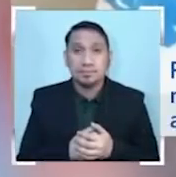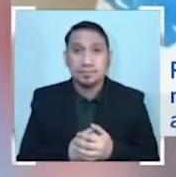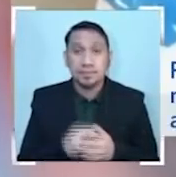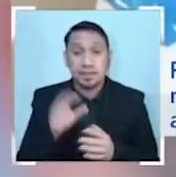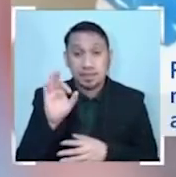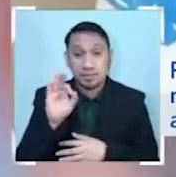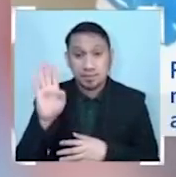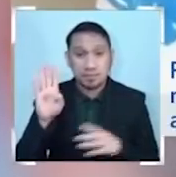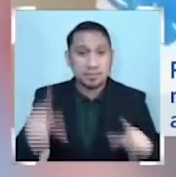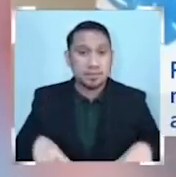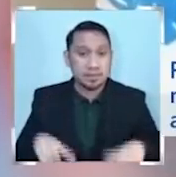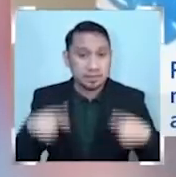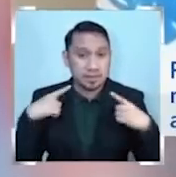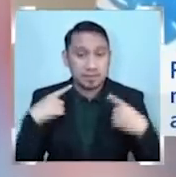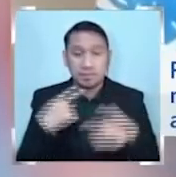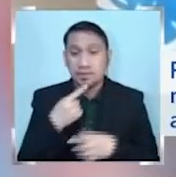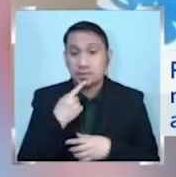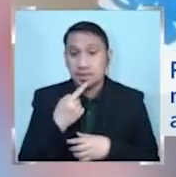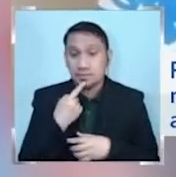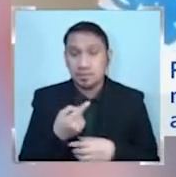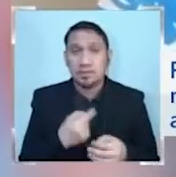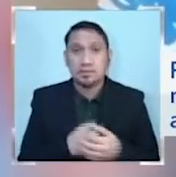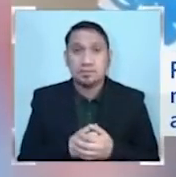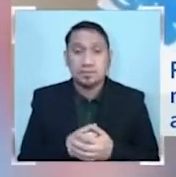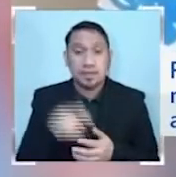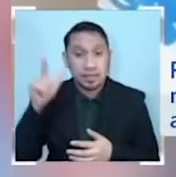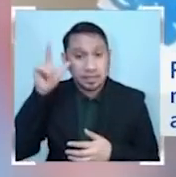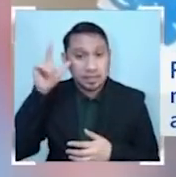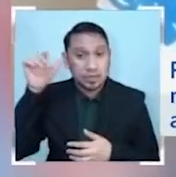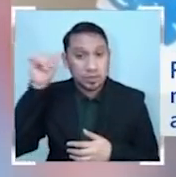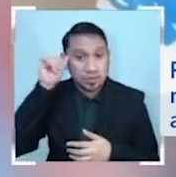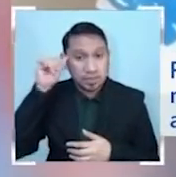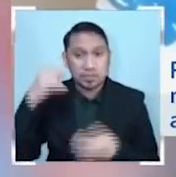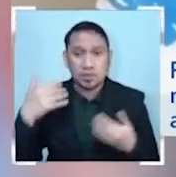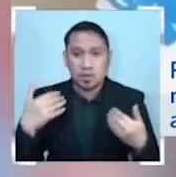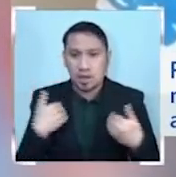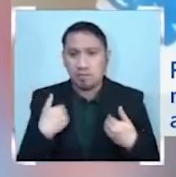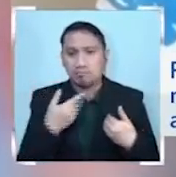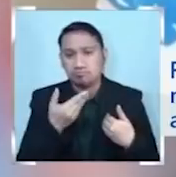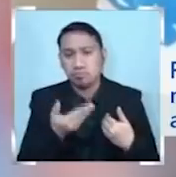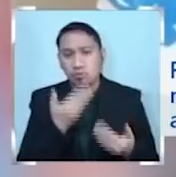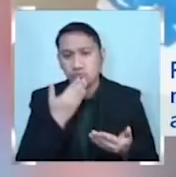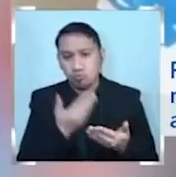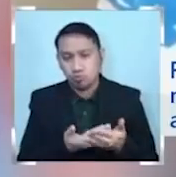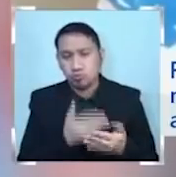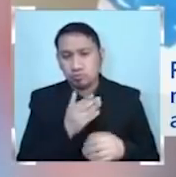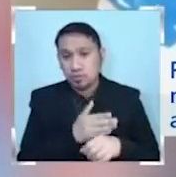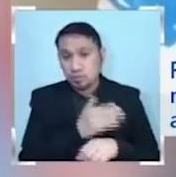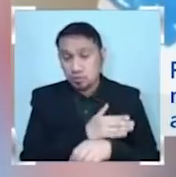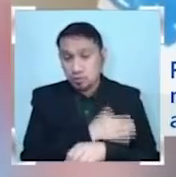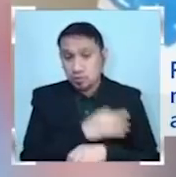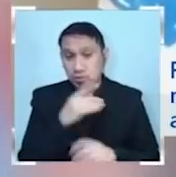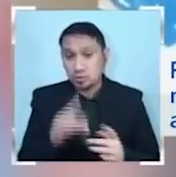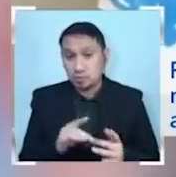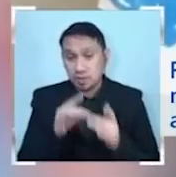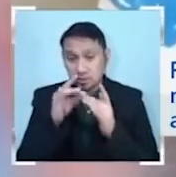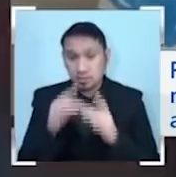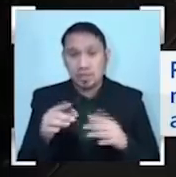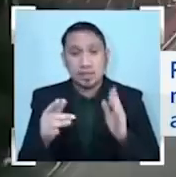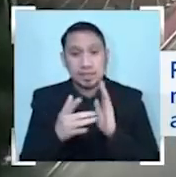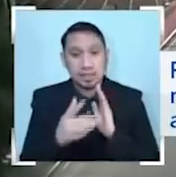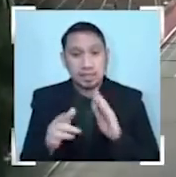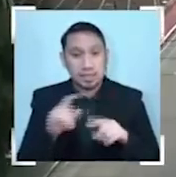Live, sinabi ni Deputy Speaker Lito Atienza na malaki ang potensyal ng bansa sa industriya ng electronics manufacturing at